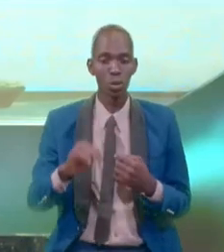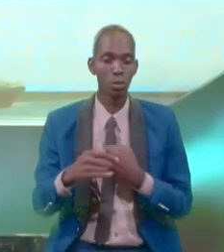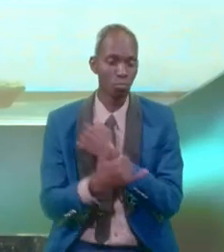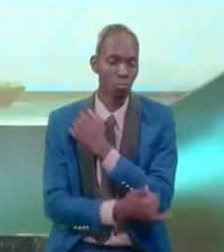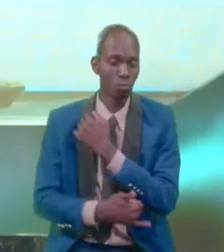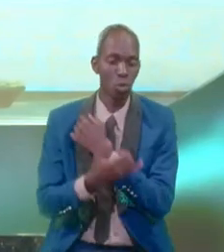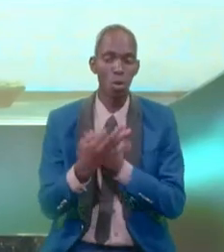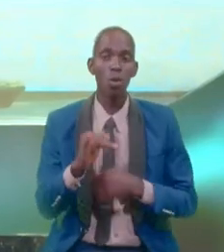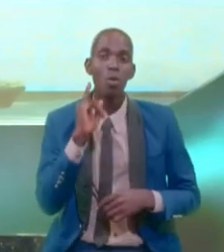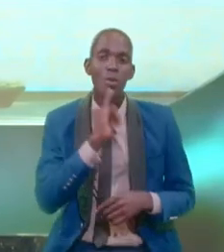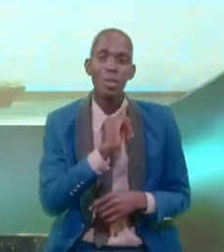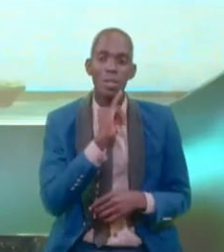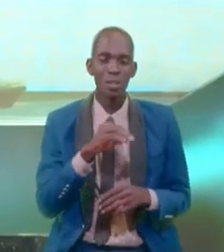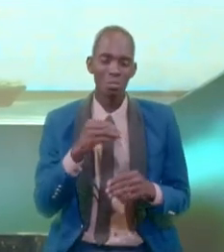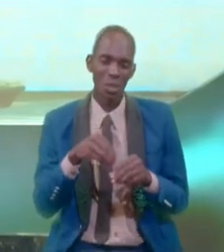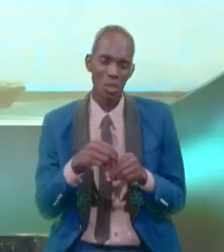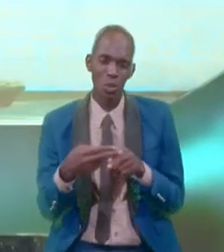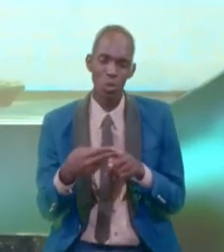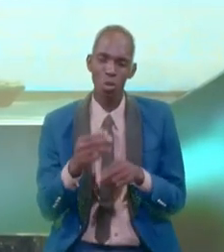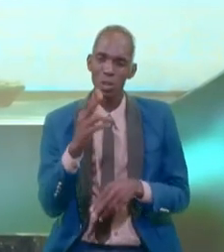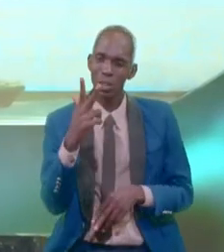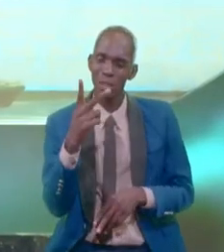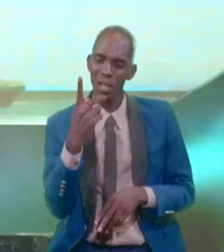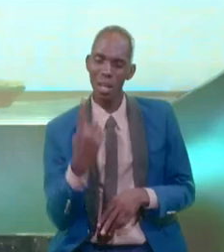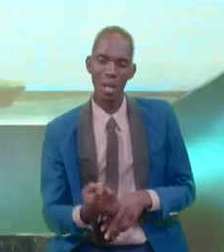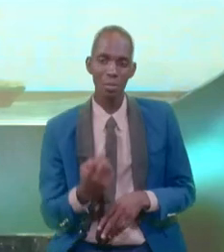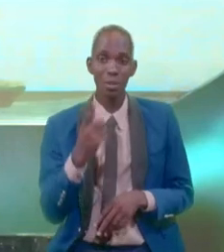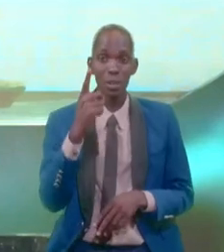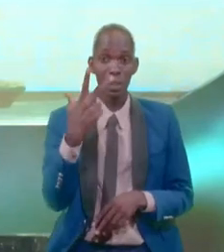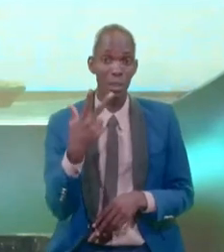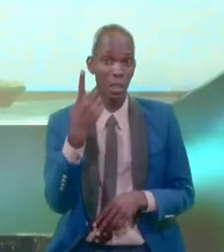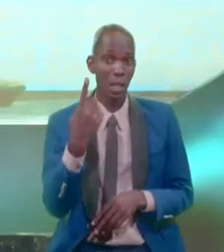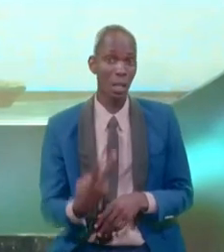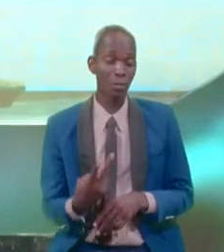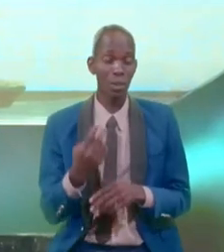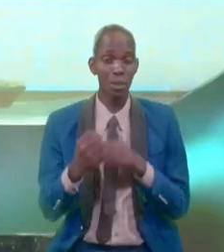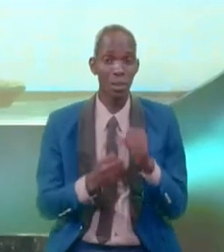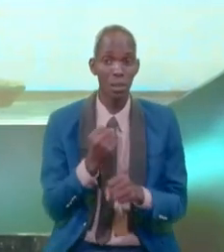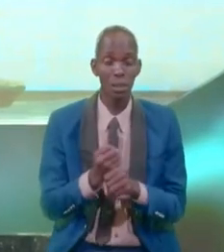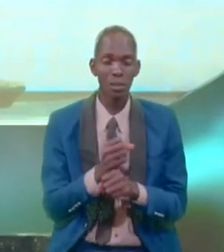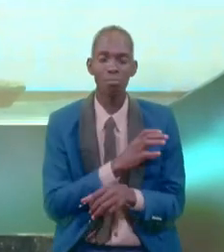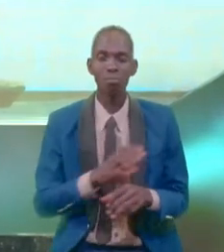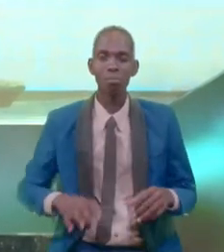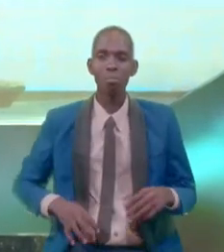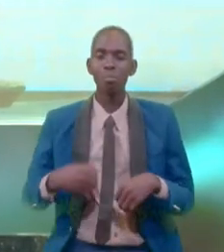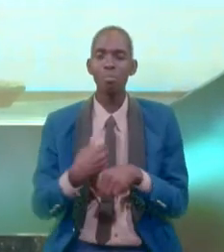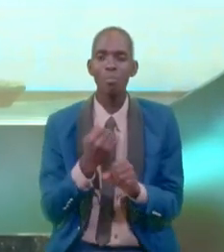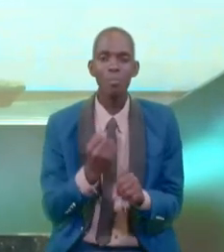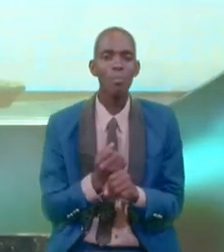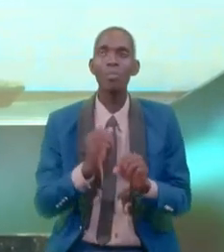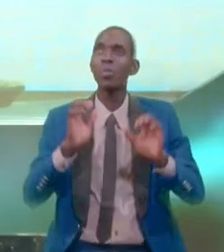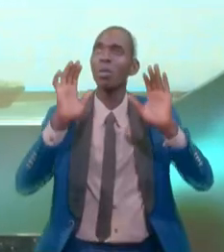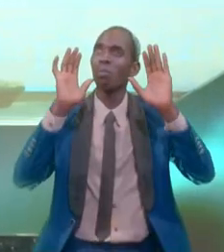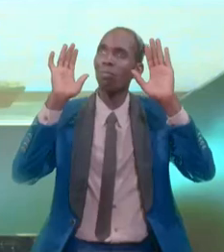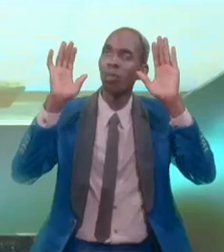d'Israël, et moins de 43 ans et demi, au cours de son ministère terrestre, il